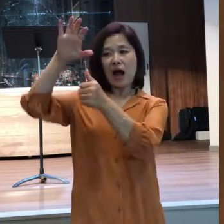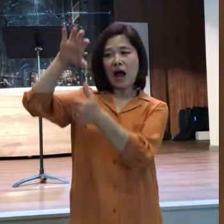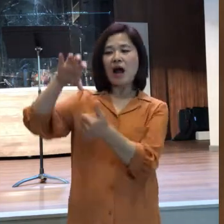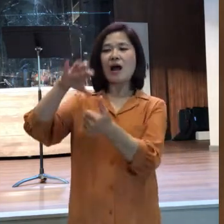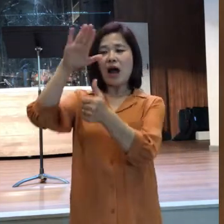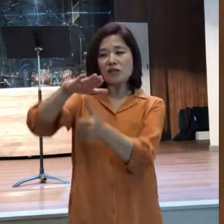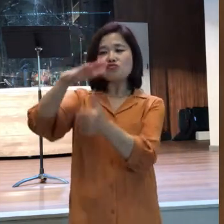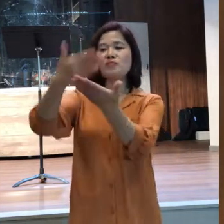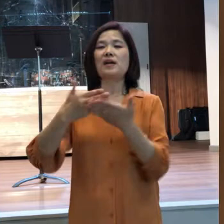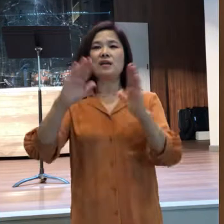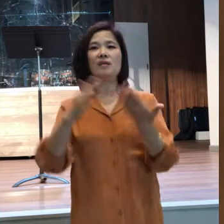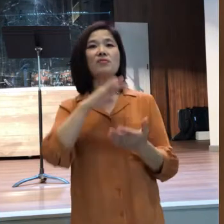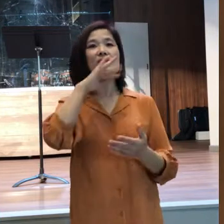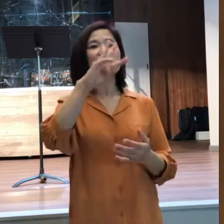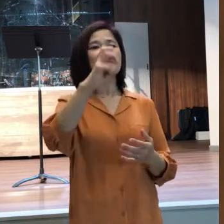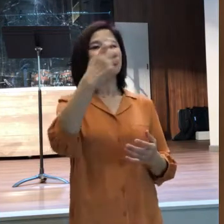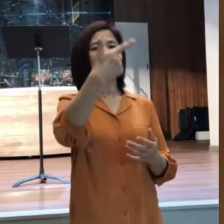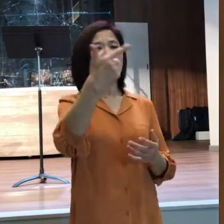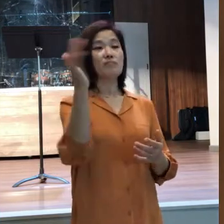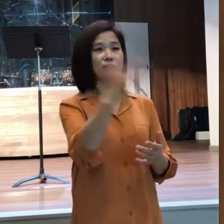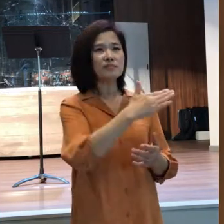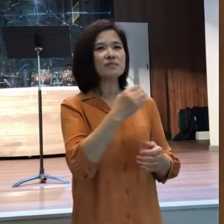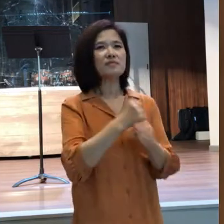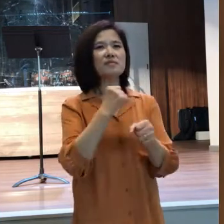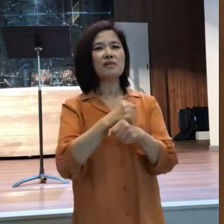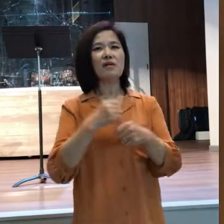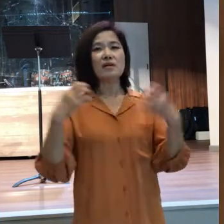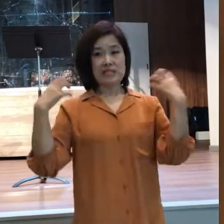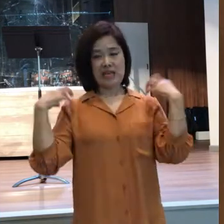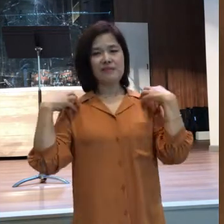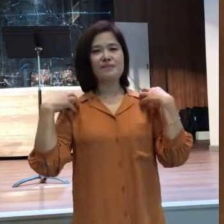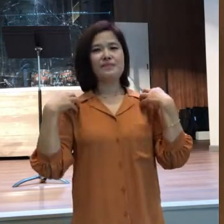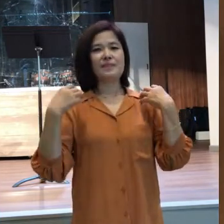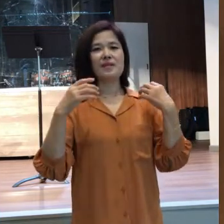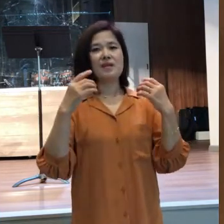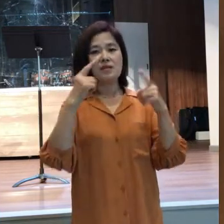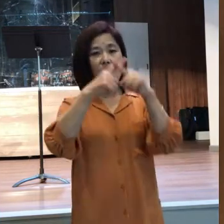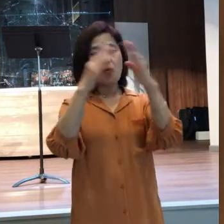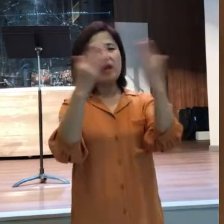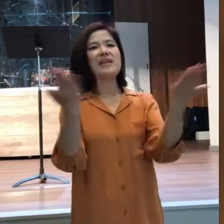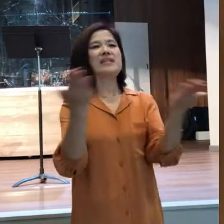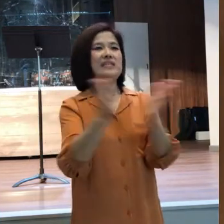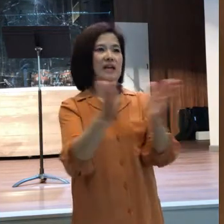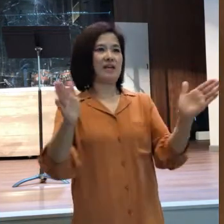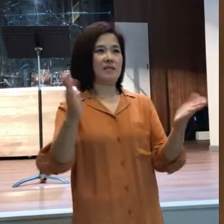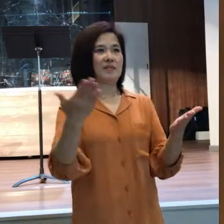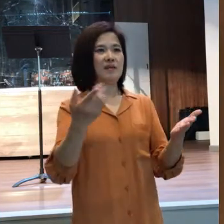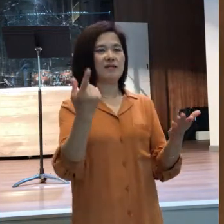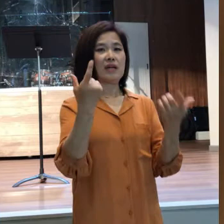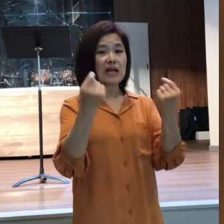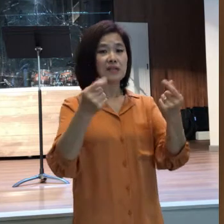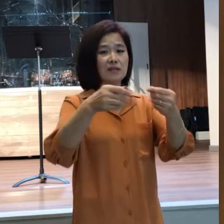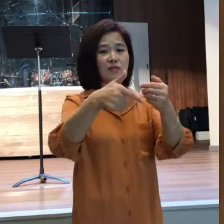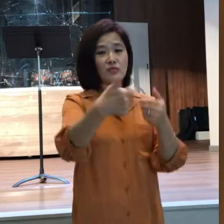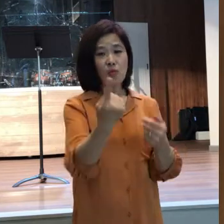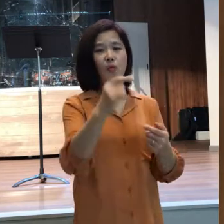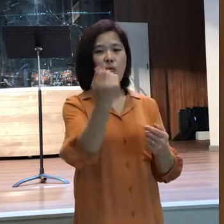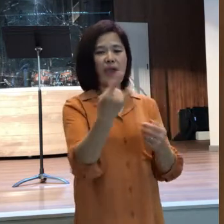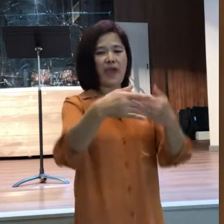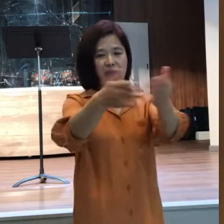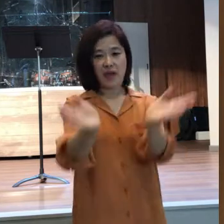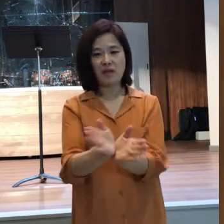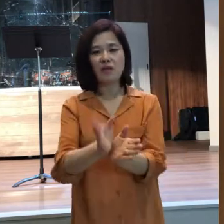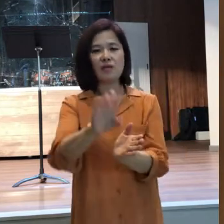받고 36살부터 담임 목회를 시작했습니다. 그런데 같은 도에 귀한 목사님 한